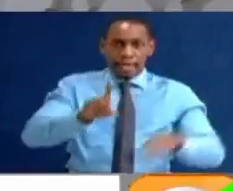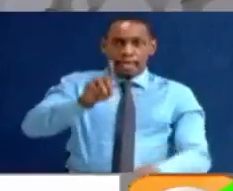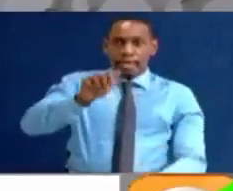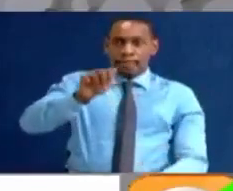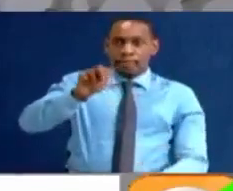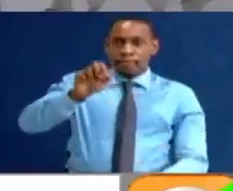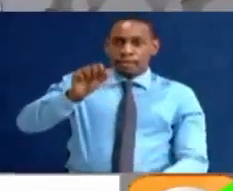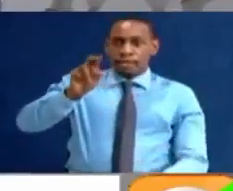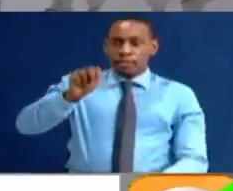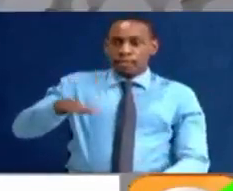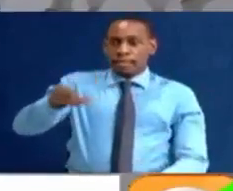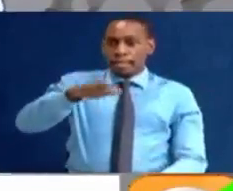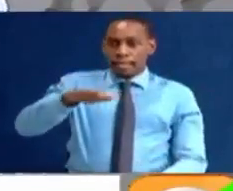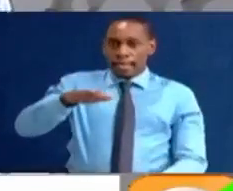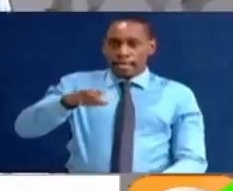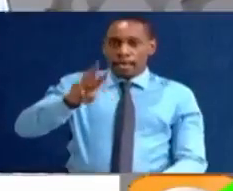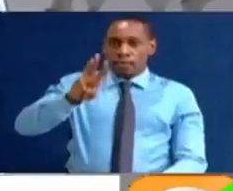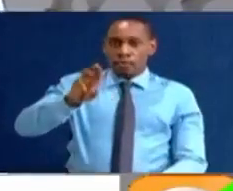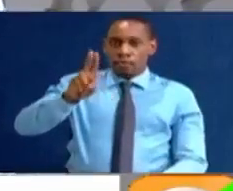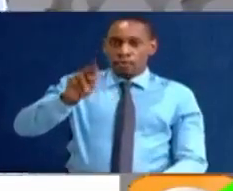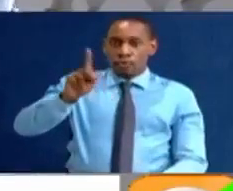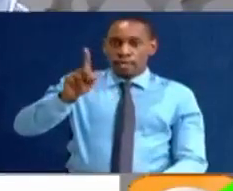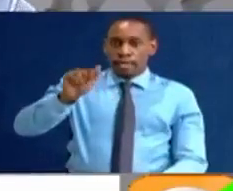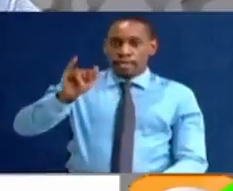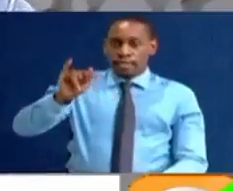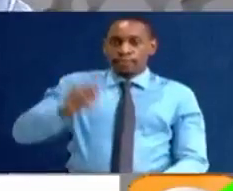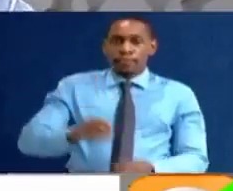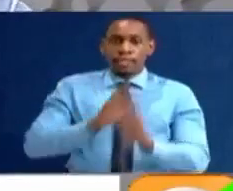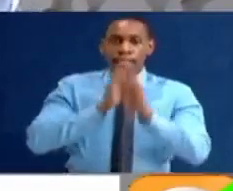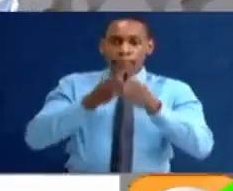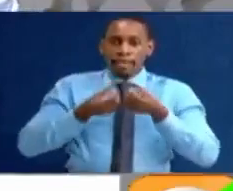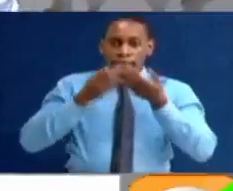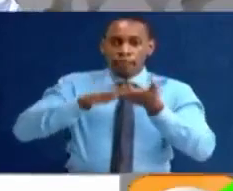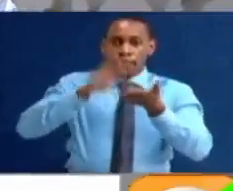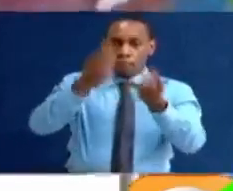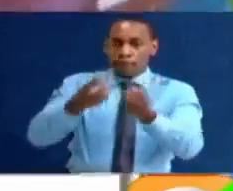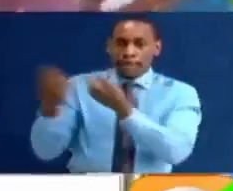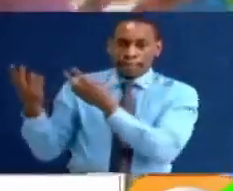Danson Mwanyumba, eneobunge la Wundanyi. Kate Simiu anaarifu zaidi.